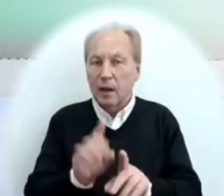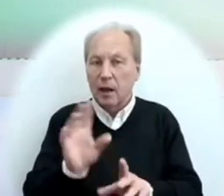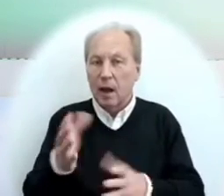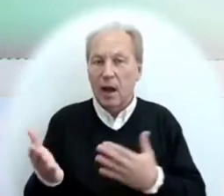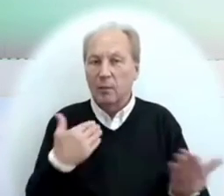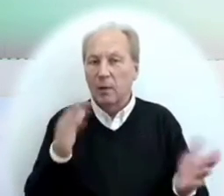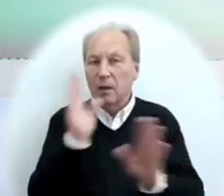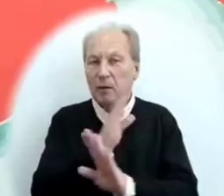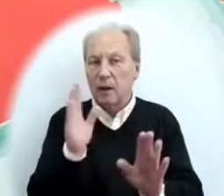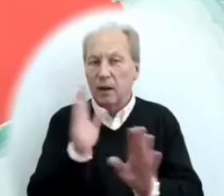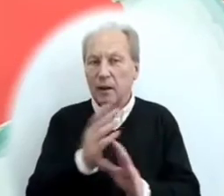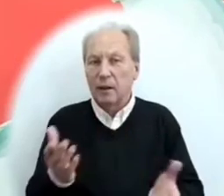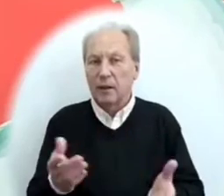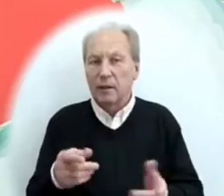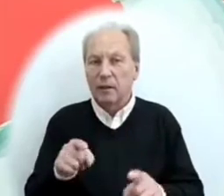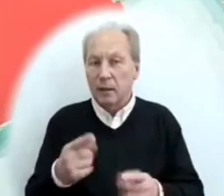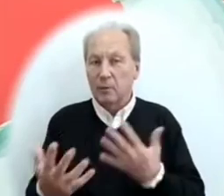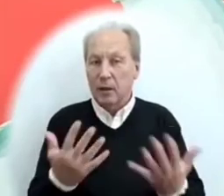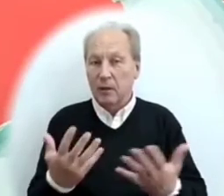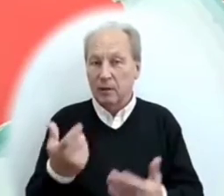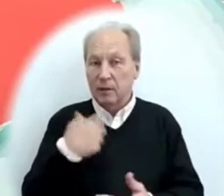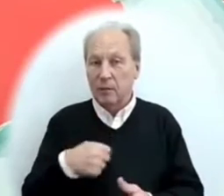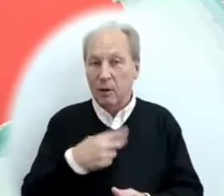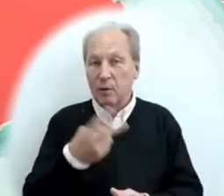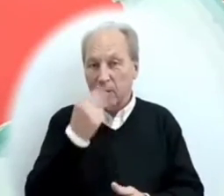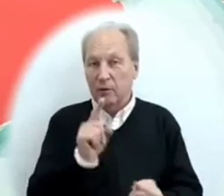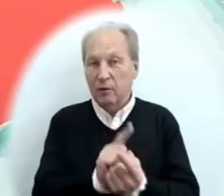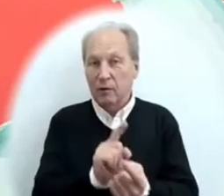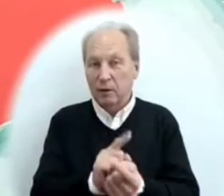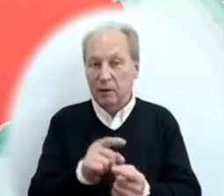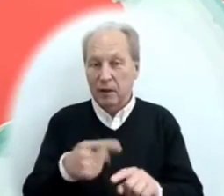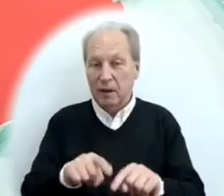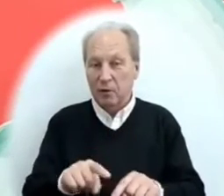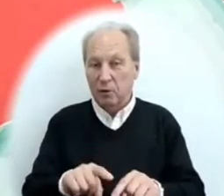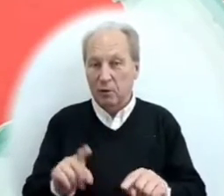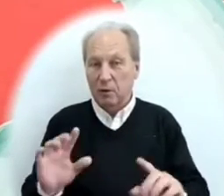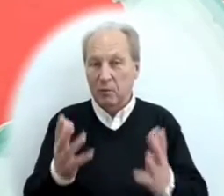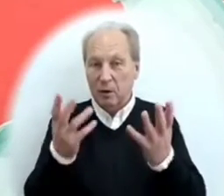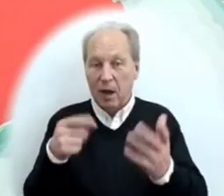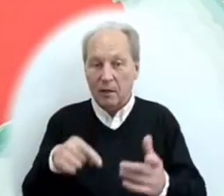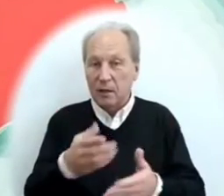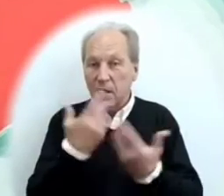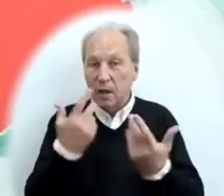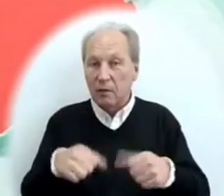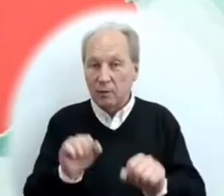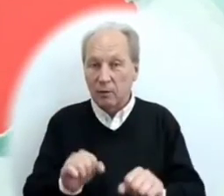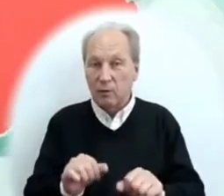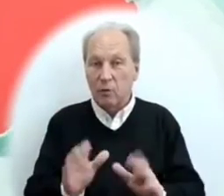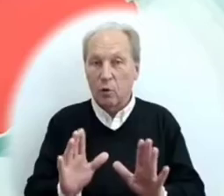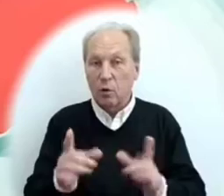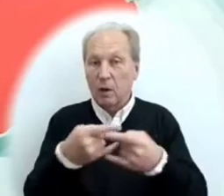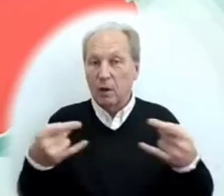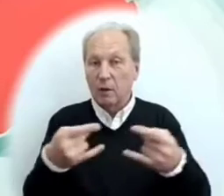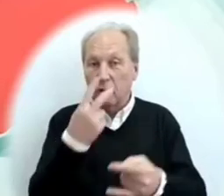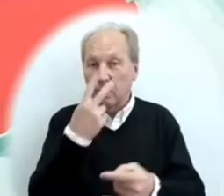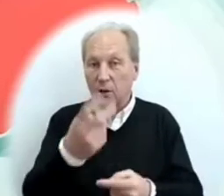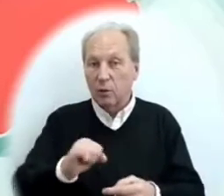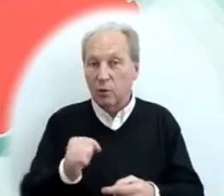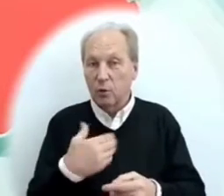царит здесь. Вот представляете, мы уже привыкли встречаться на событиях, а тут нет возможности. Видим по телевизору только друг друга, в